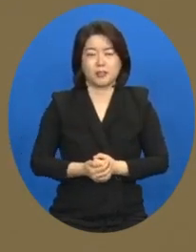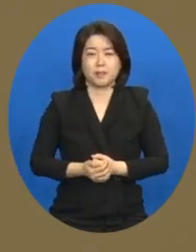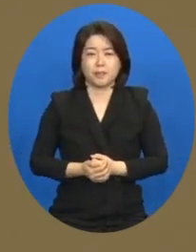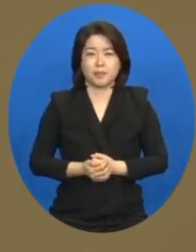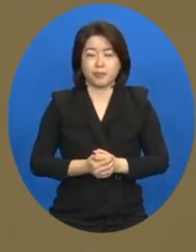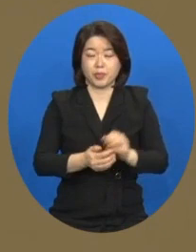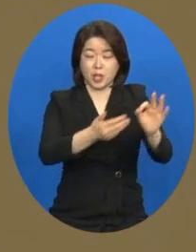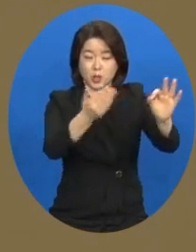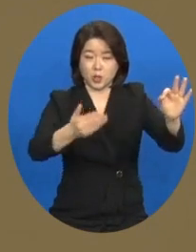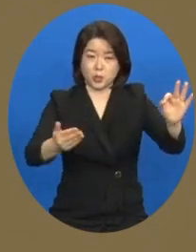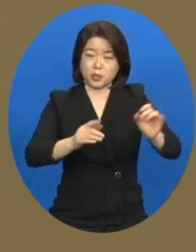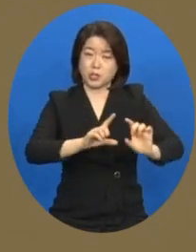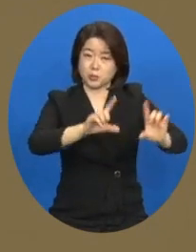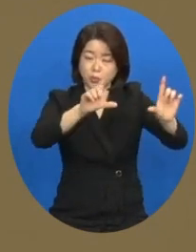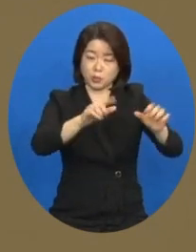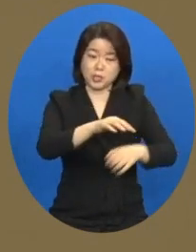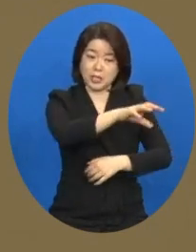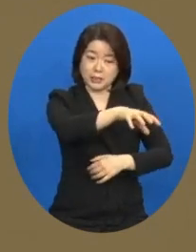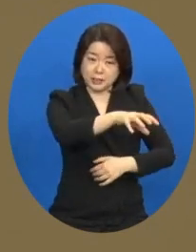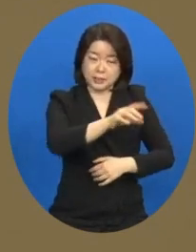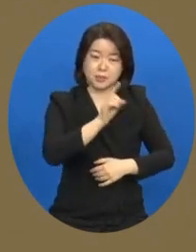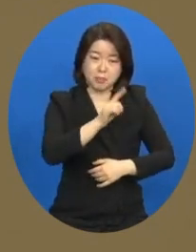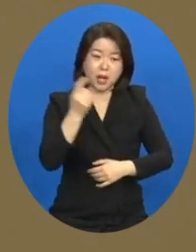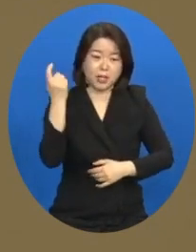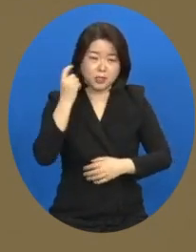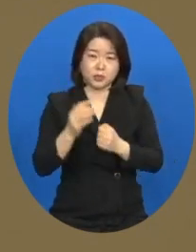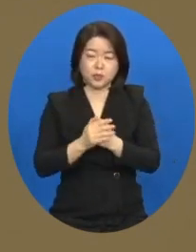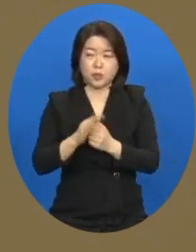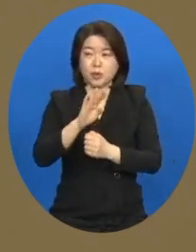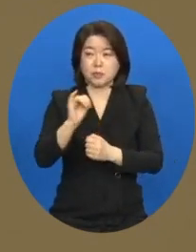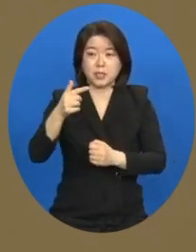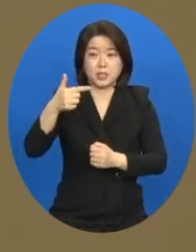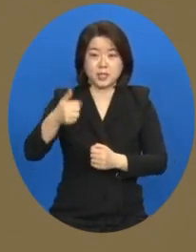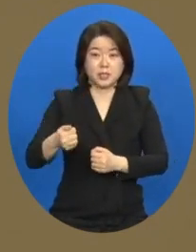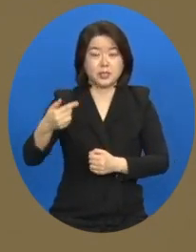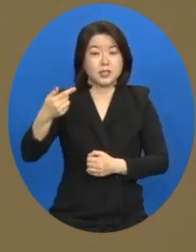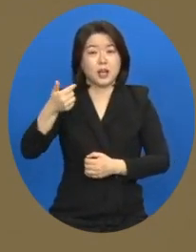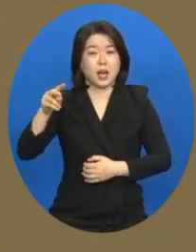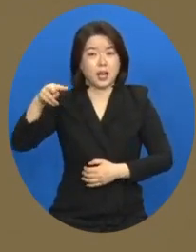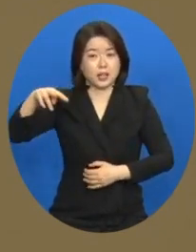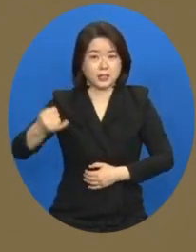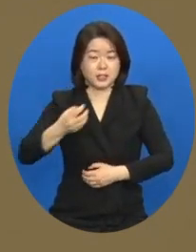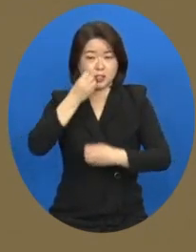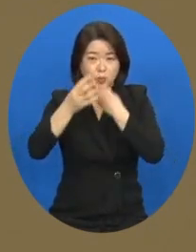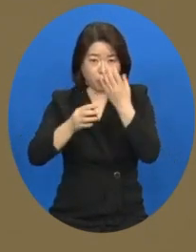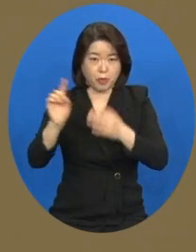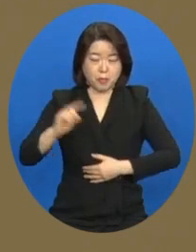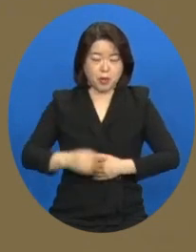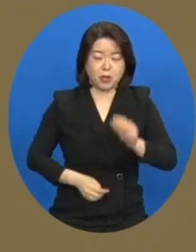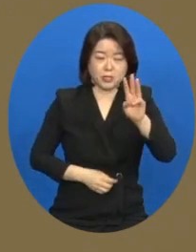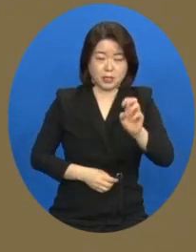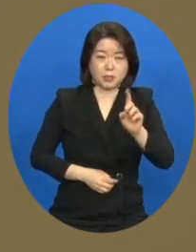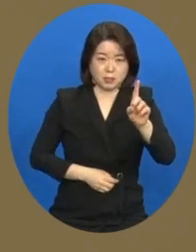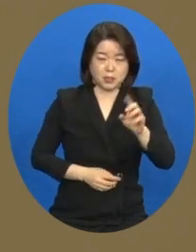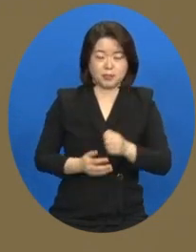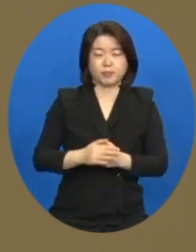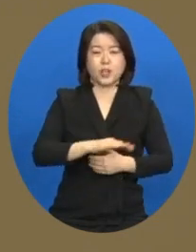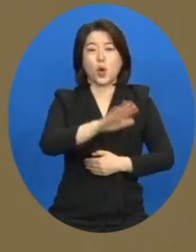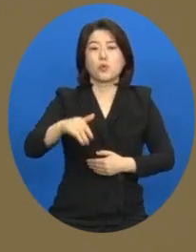거예요. 요단 동쪽편 지파의 이야기를 듣고 비느하스가 이렇게 고백합니다. 31절에 우리는